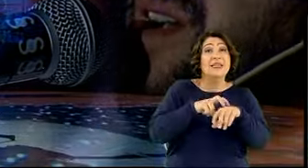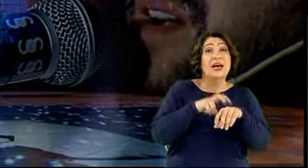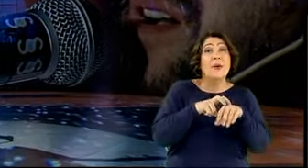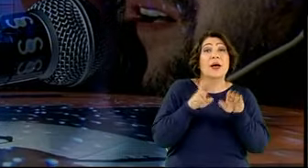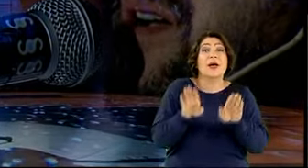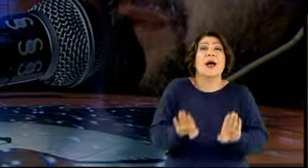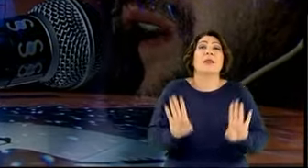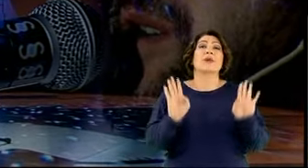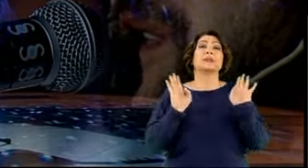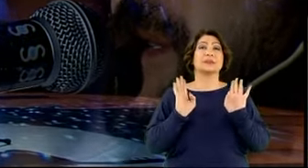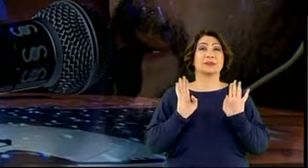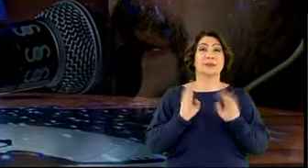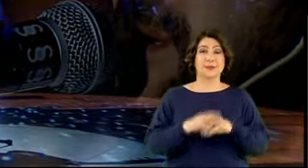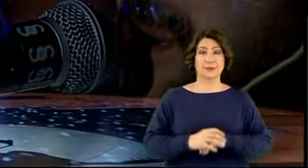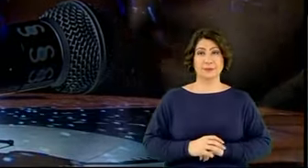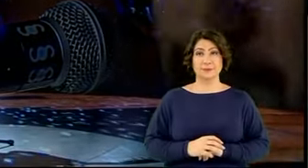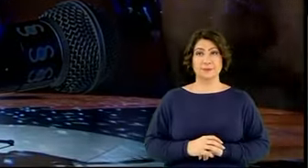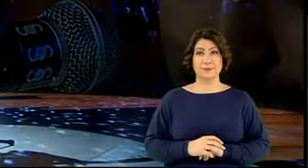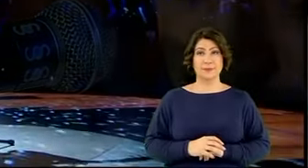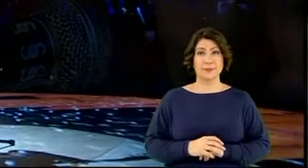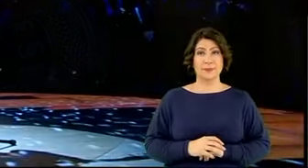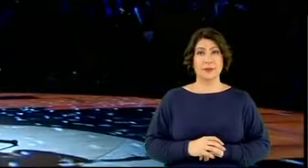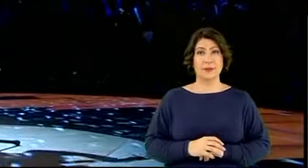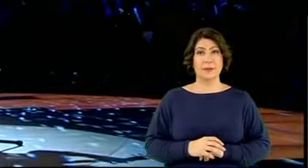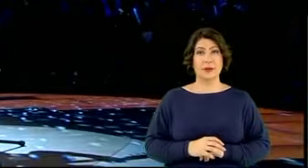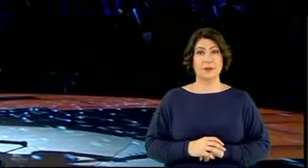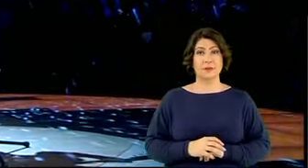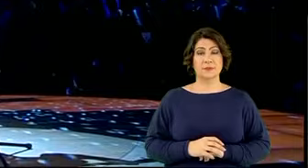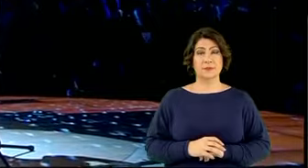Hatıramda kalmarsın.